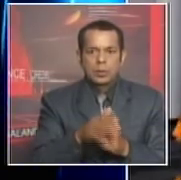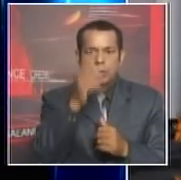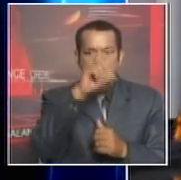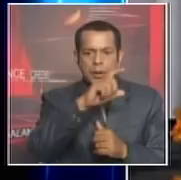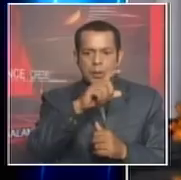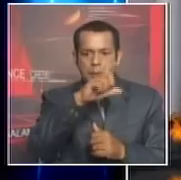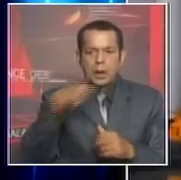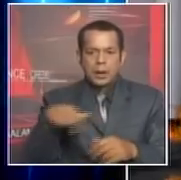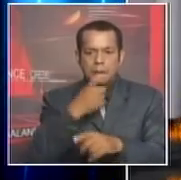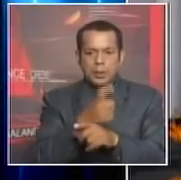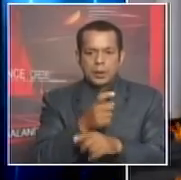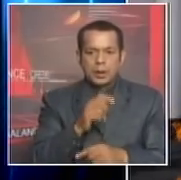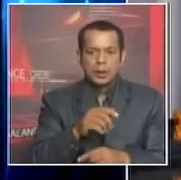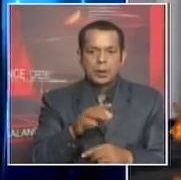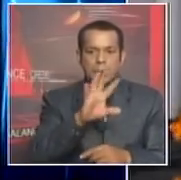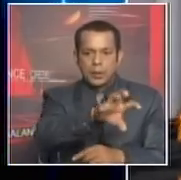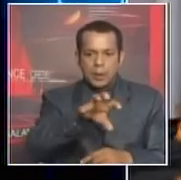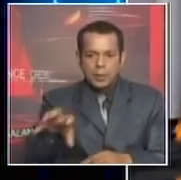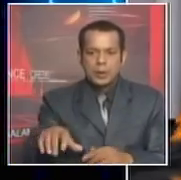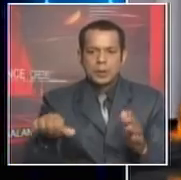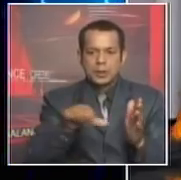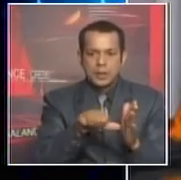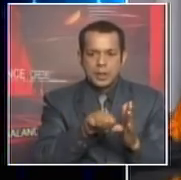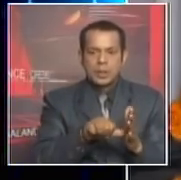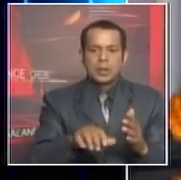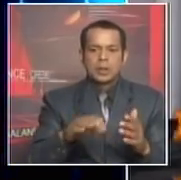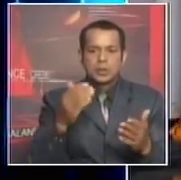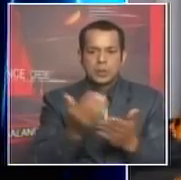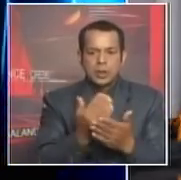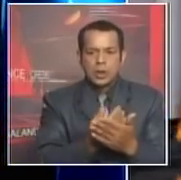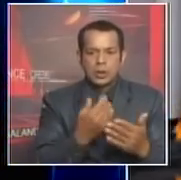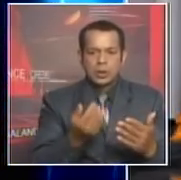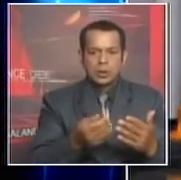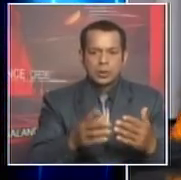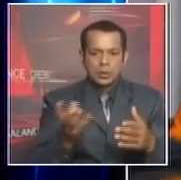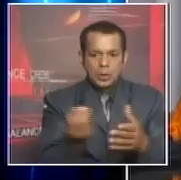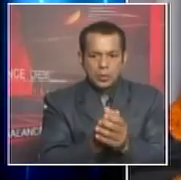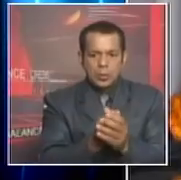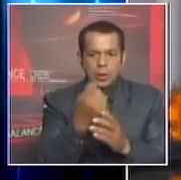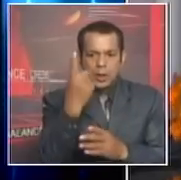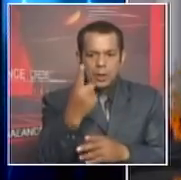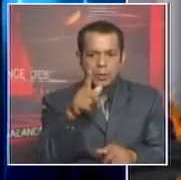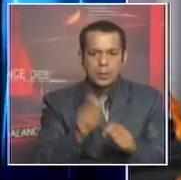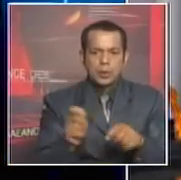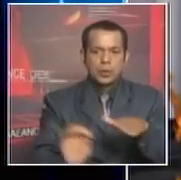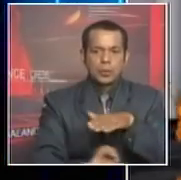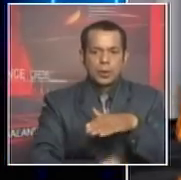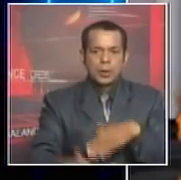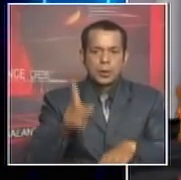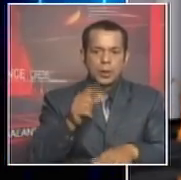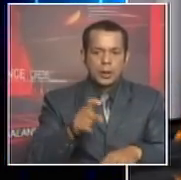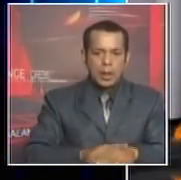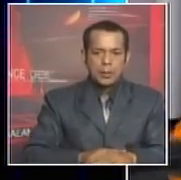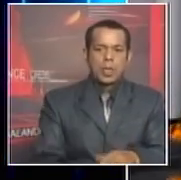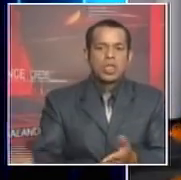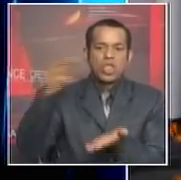नेपाल कम्युनिस्ट पार्टी नेकपाले प्रदेश जिल्ला संगठनात्मक तहका पार्टी संरचना एकीकरण गर्न गठित कार्यदलको समयावधि